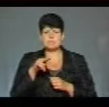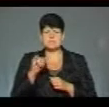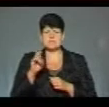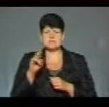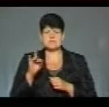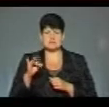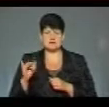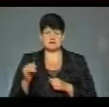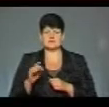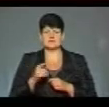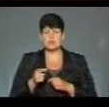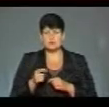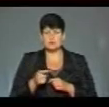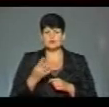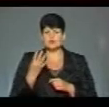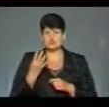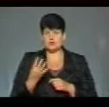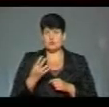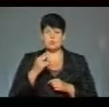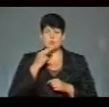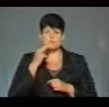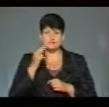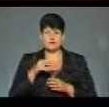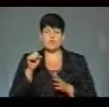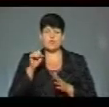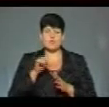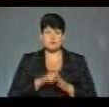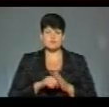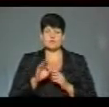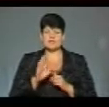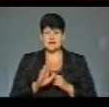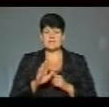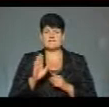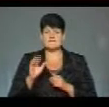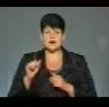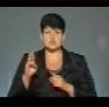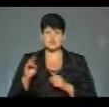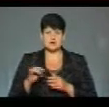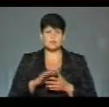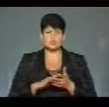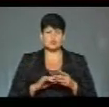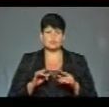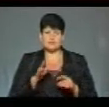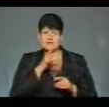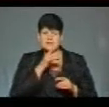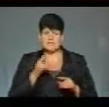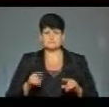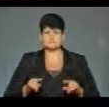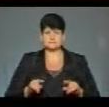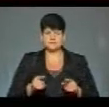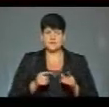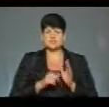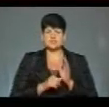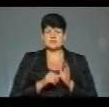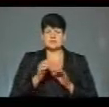Тернополі. Чотирьом обвинуваченим у вбивстві кременецького активіста Віталія Ващенка продовжили термін перебування під арештом на 60